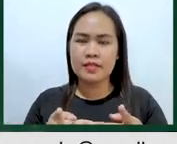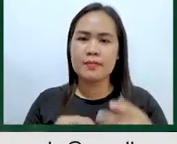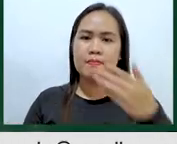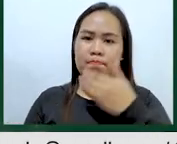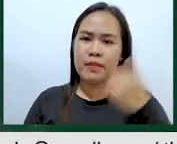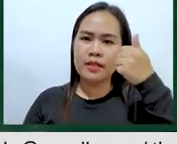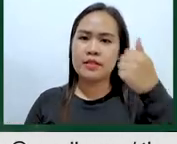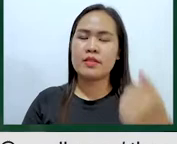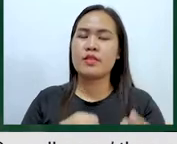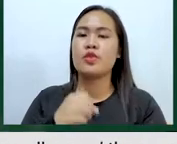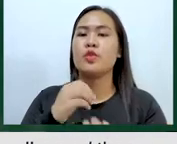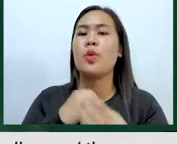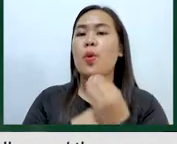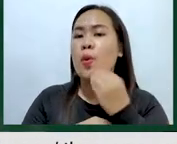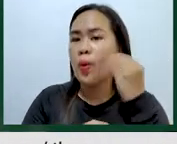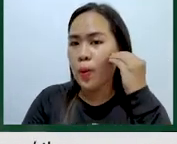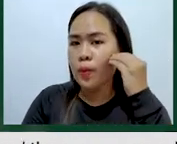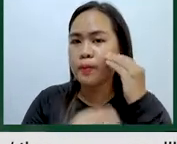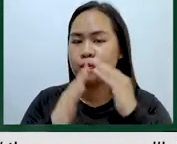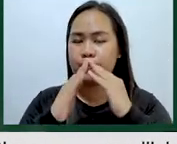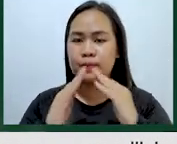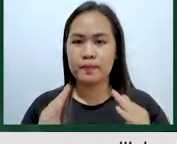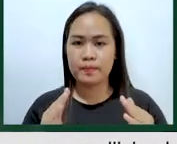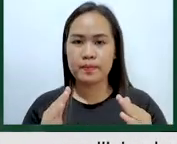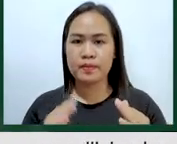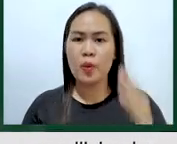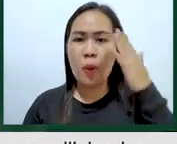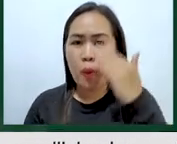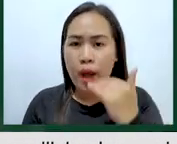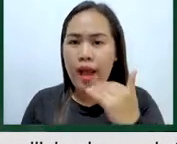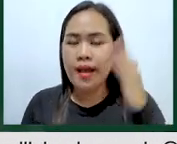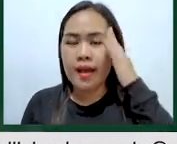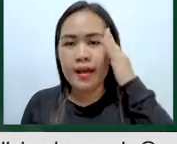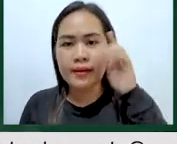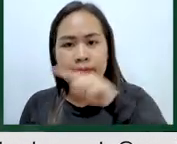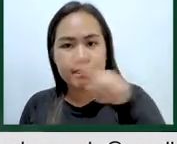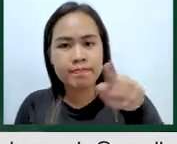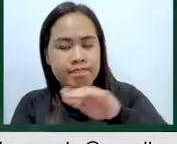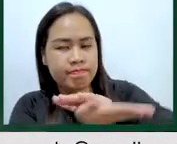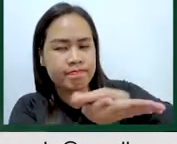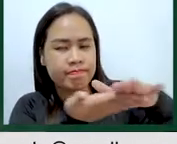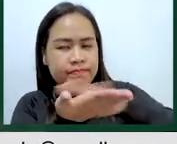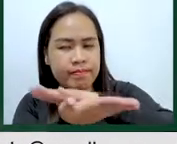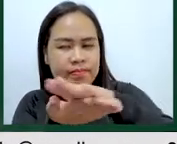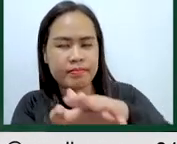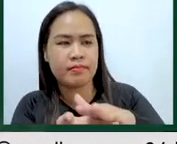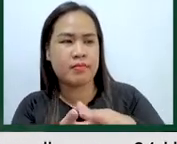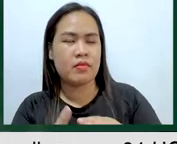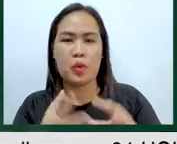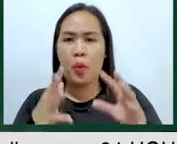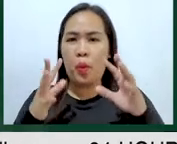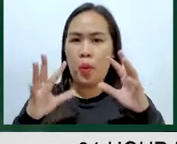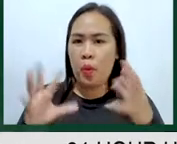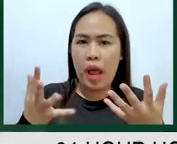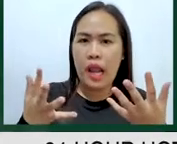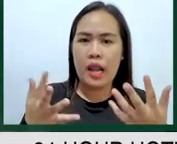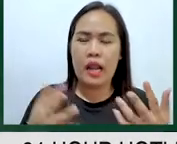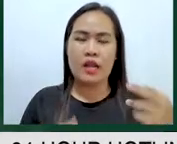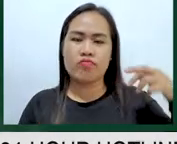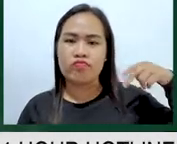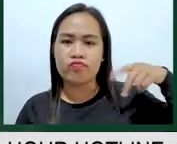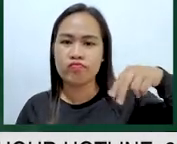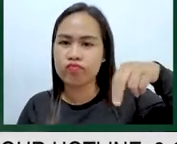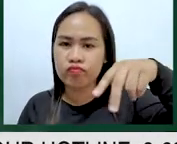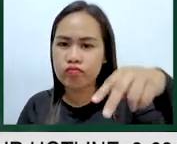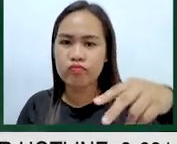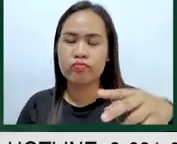least dyan, alam mo yung kalidad ng paglinis, di ba? Yung wala masyadong ibang taong dumadaan, yung mga kasamahan